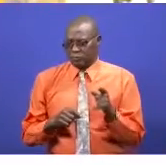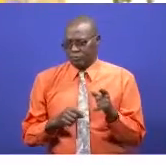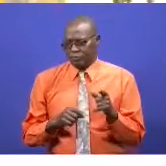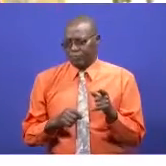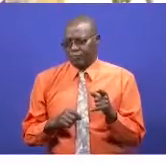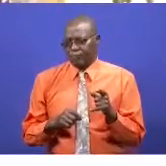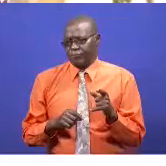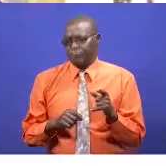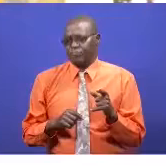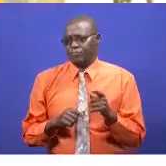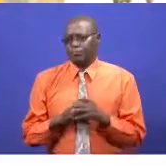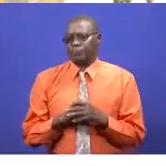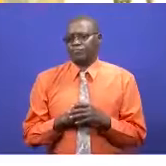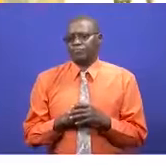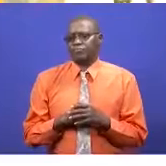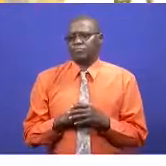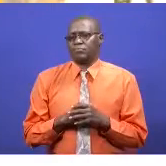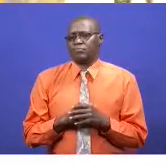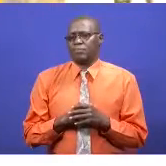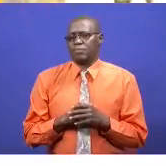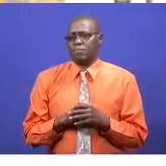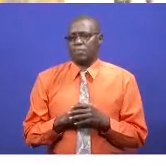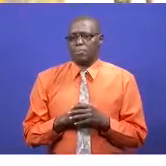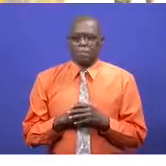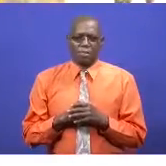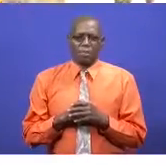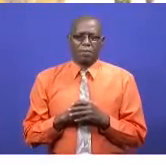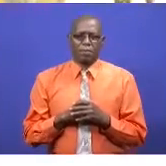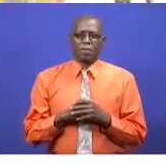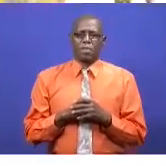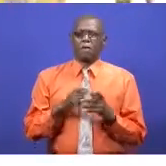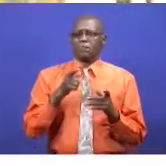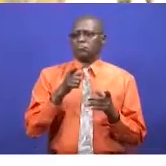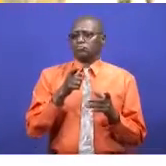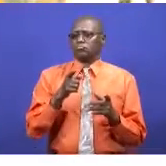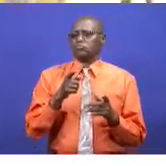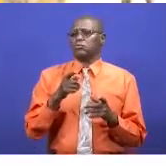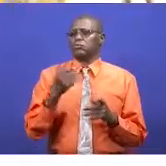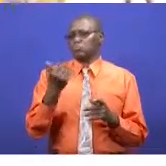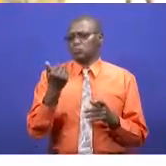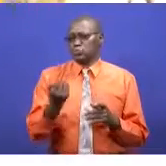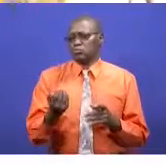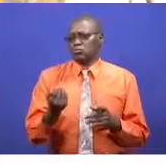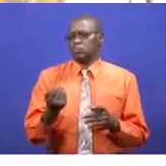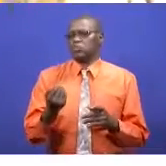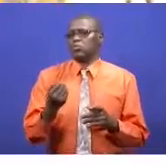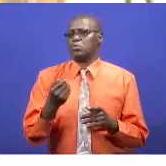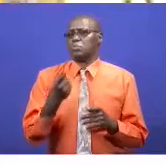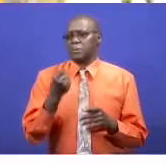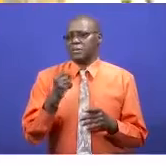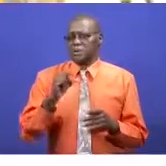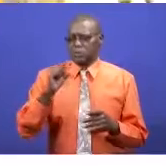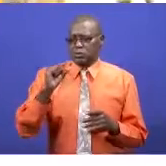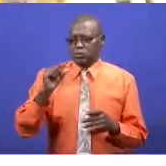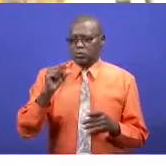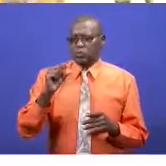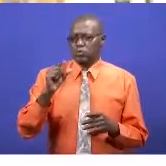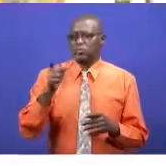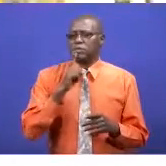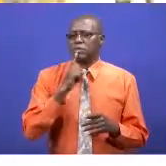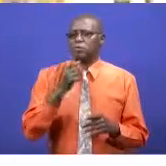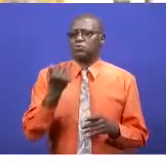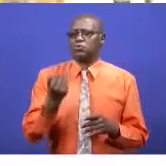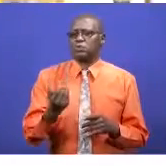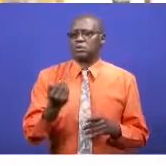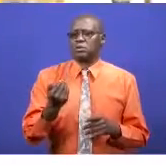serikali tunaleta hiyo mradi na tunapea vijana hiyo pesa kidogo waweze kujimudu. Wao wanasema ni kidogo.